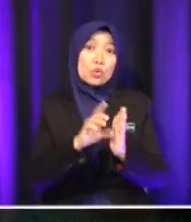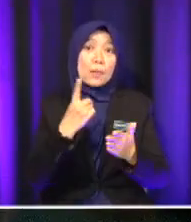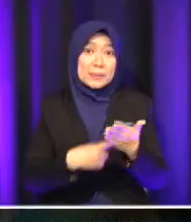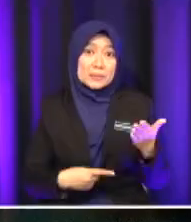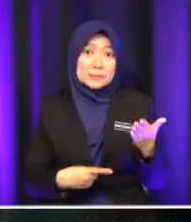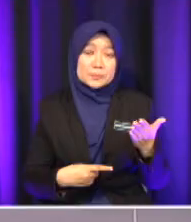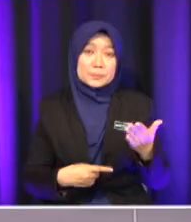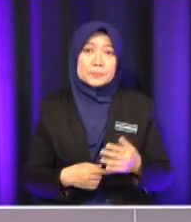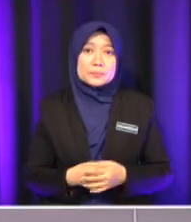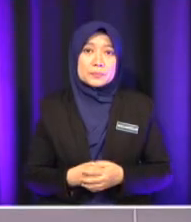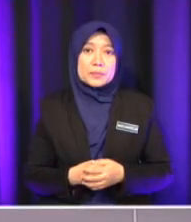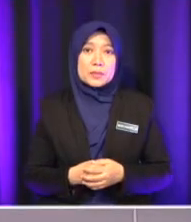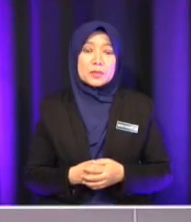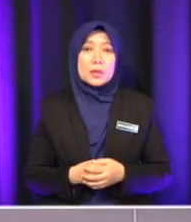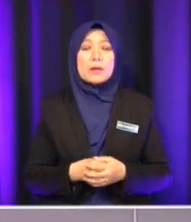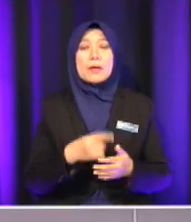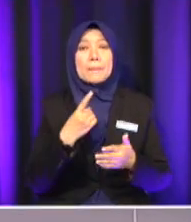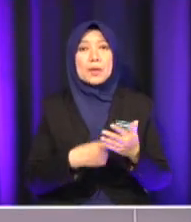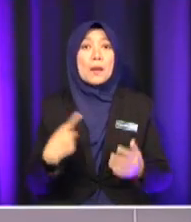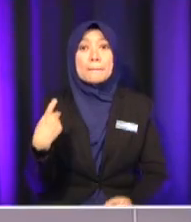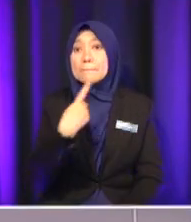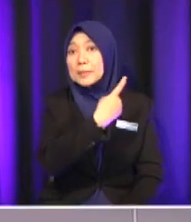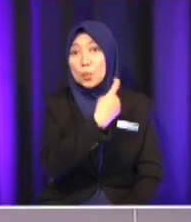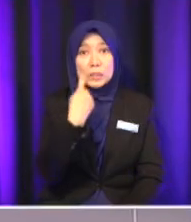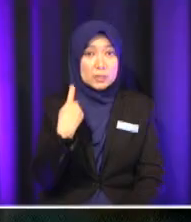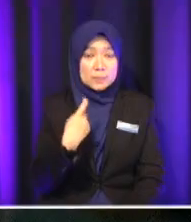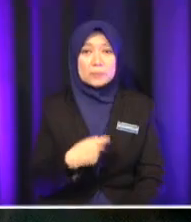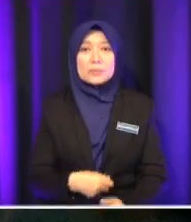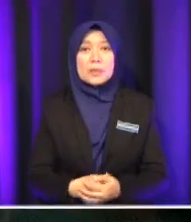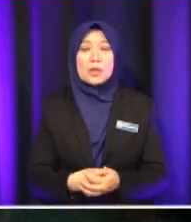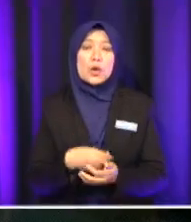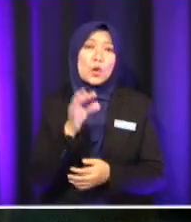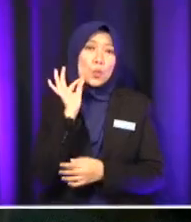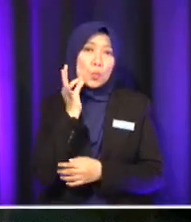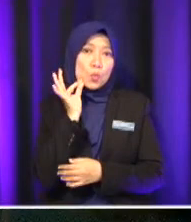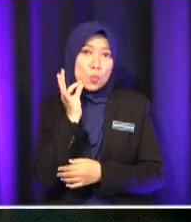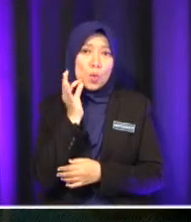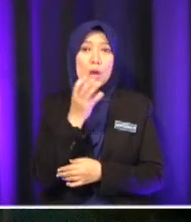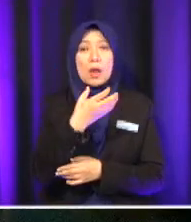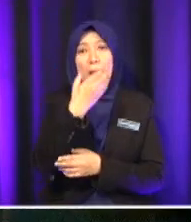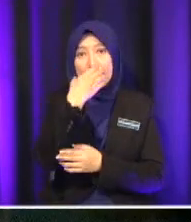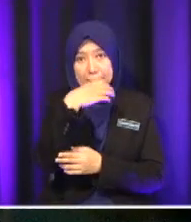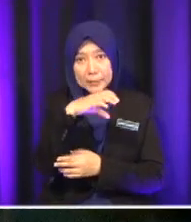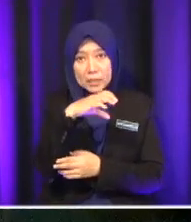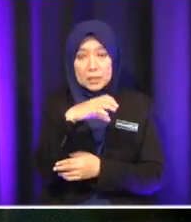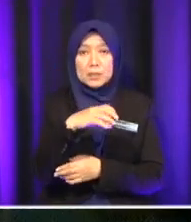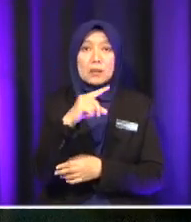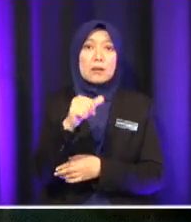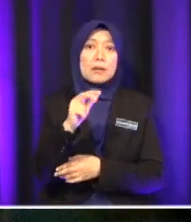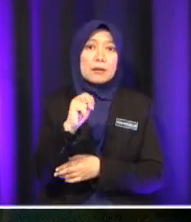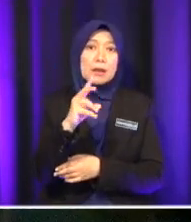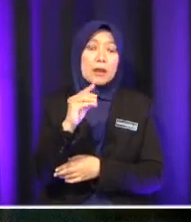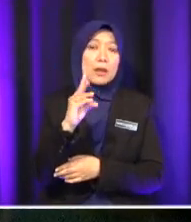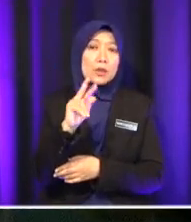Kalau minyak wangi minyak wangi buah Apple buah-buah yang kita beli daripada New